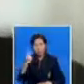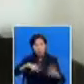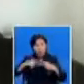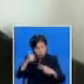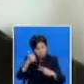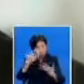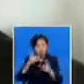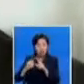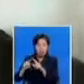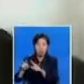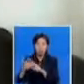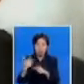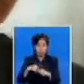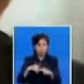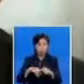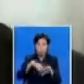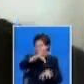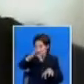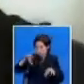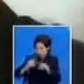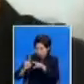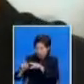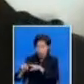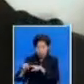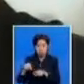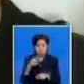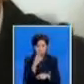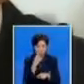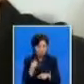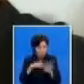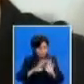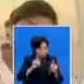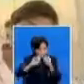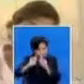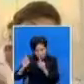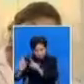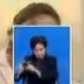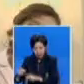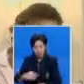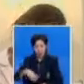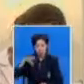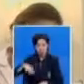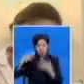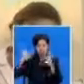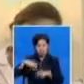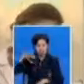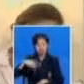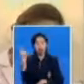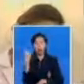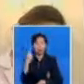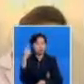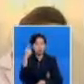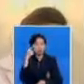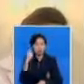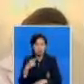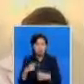การก็คนละประเภทมันไม่น่าจะมีองค์การอิสระสำหรับแต่ละโครงการที่จะให้ความเห็นหรือเนี่ยแค่นี้ก็ยังม